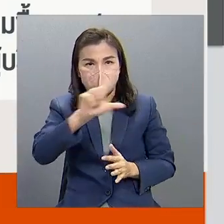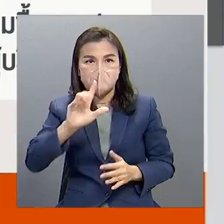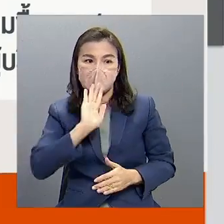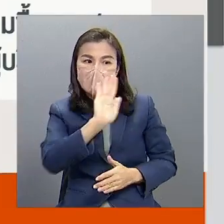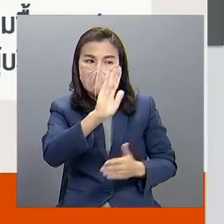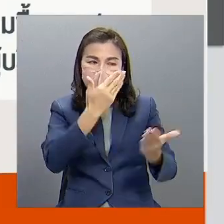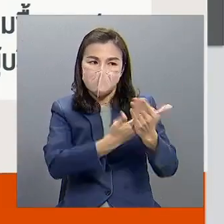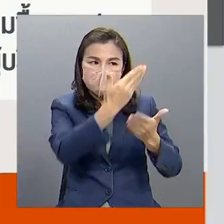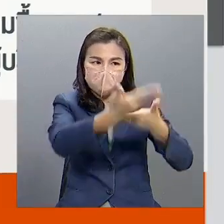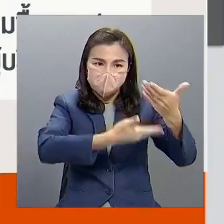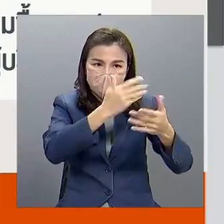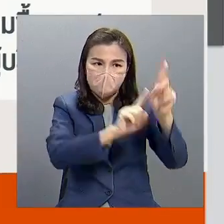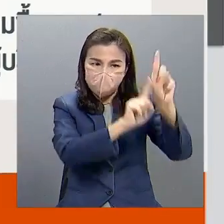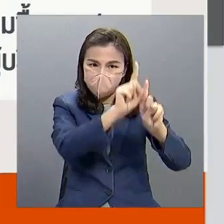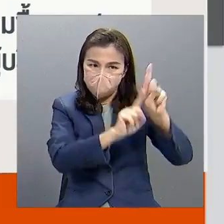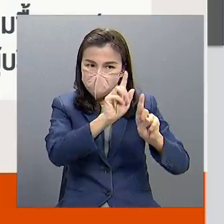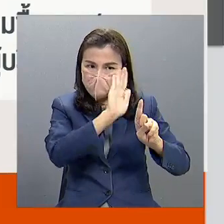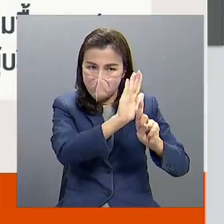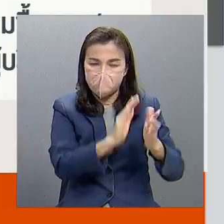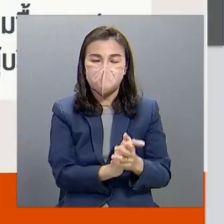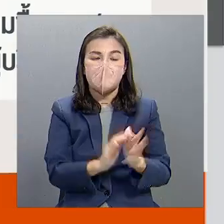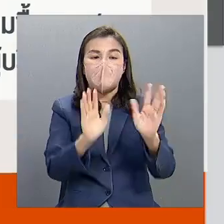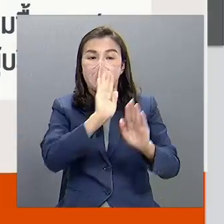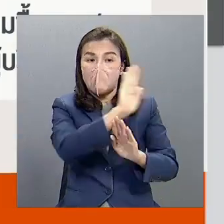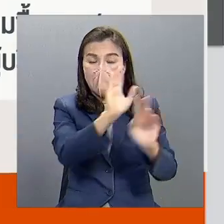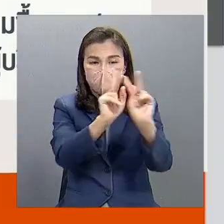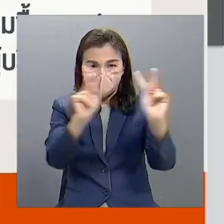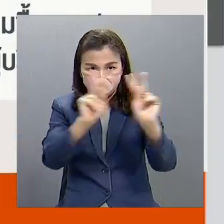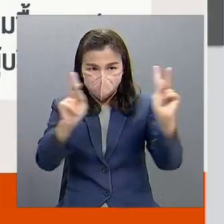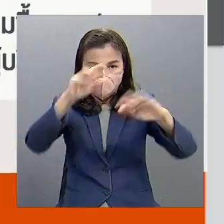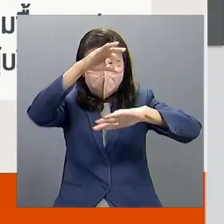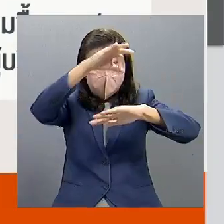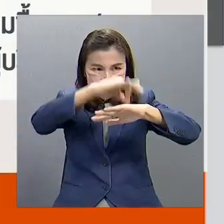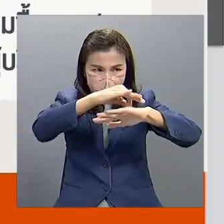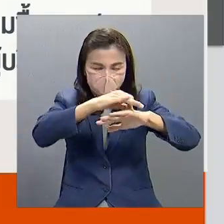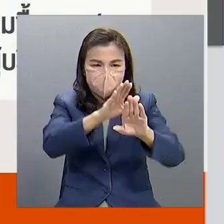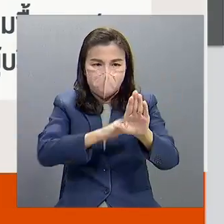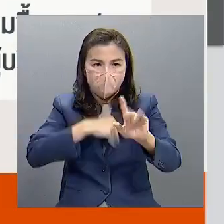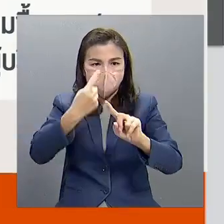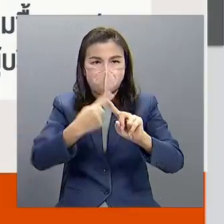และห้ามเป็นกรรมการหรือผู้บริหารเป็นเวลา12เดือนเช่นเดียวกันค่ะ